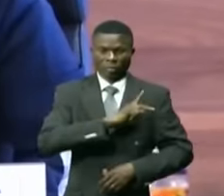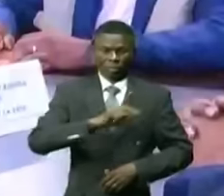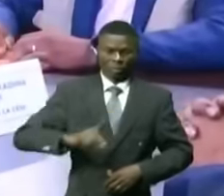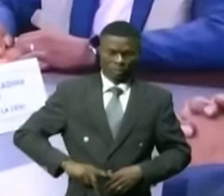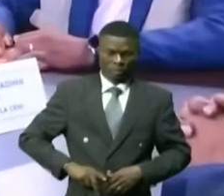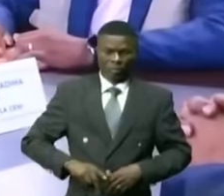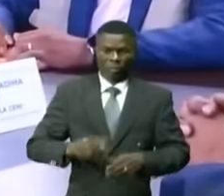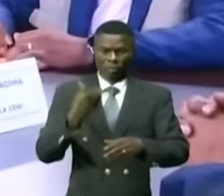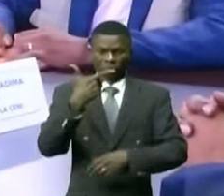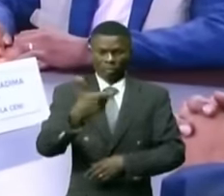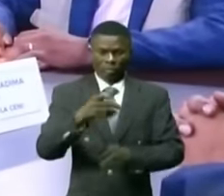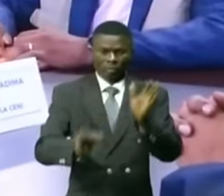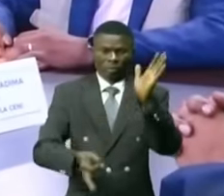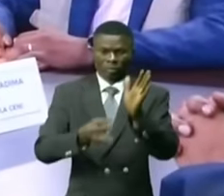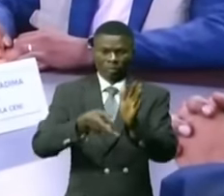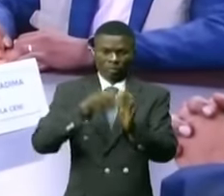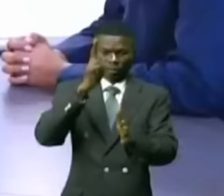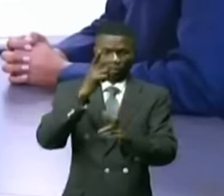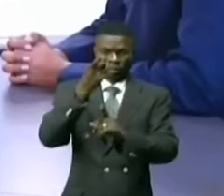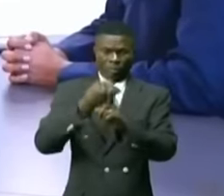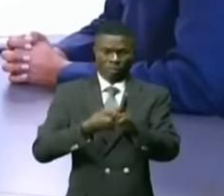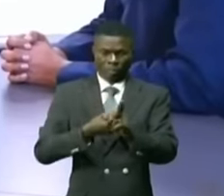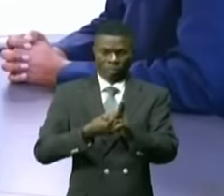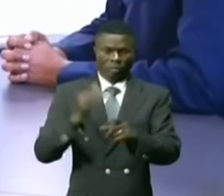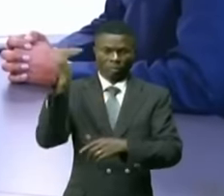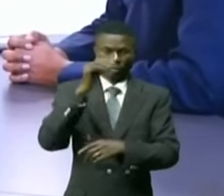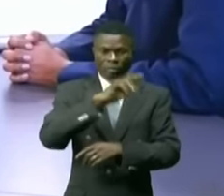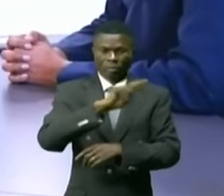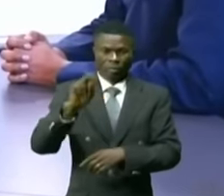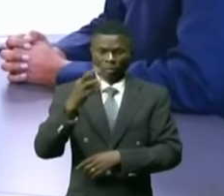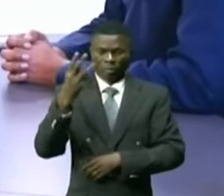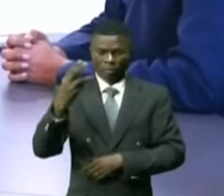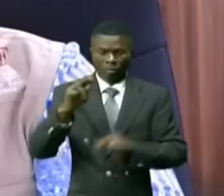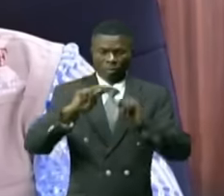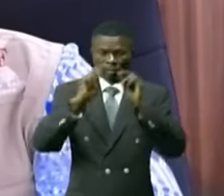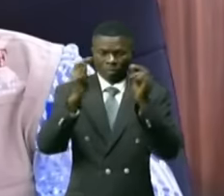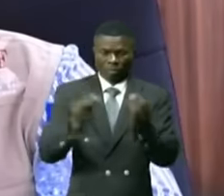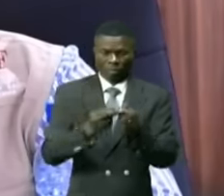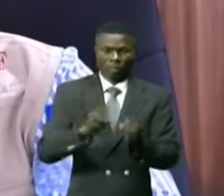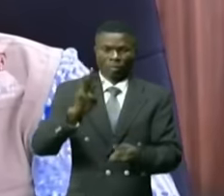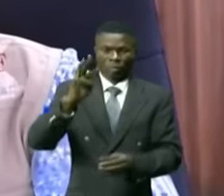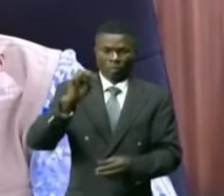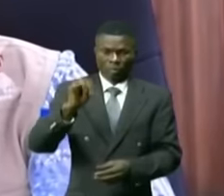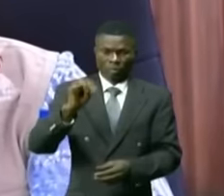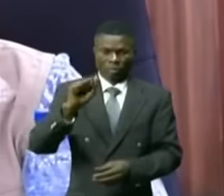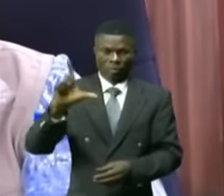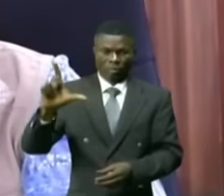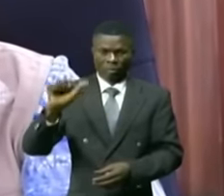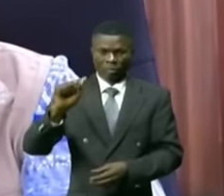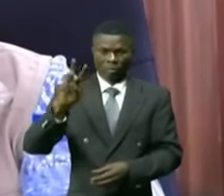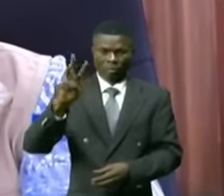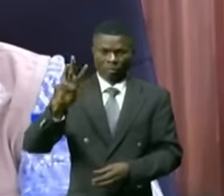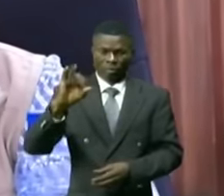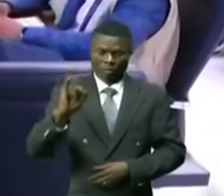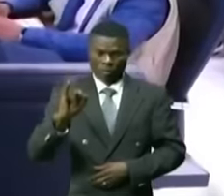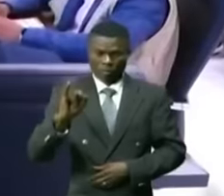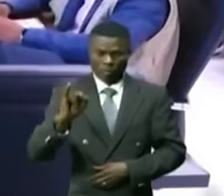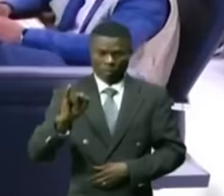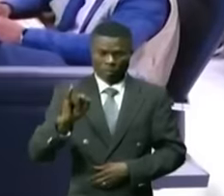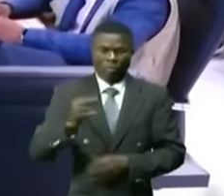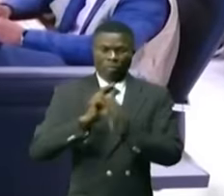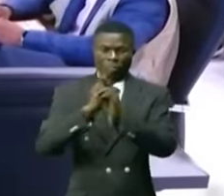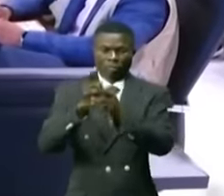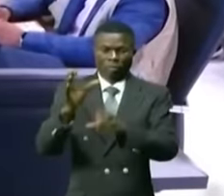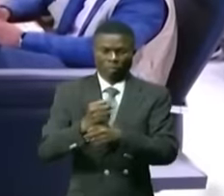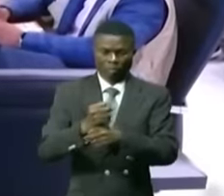12 décembre 2023. Elle a été conduite par le président de la commission électorale du Malawi, Judy Sifundo Kachalé, faisant la restitution